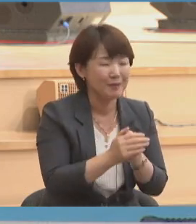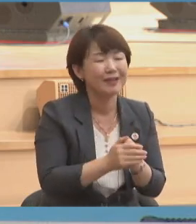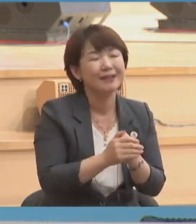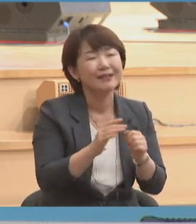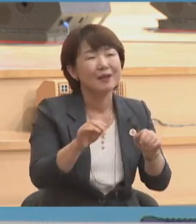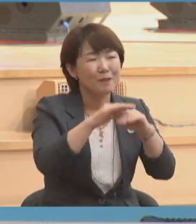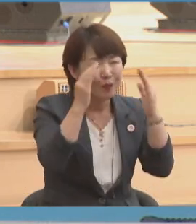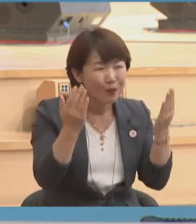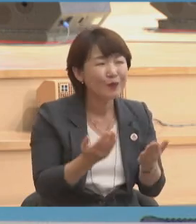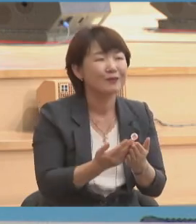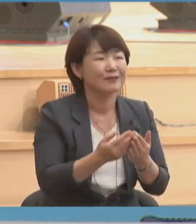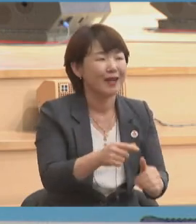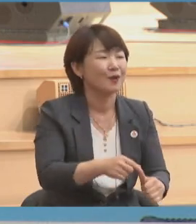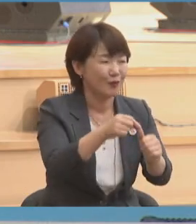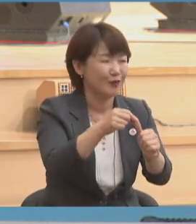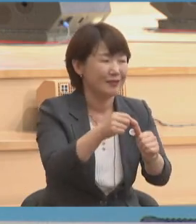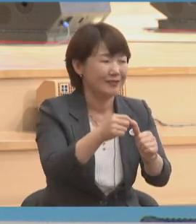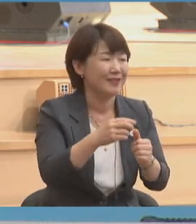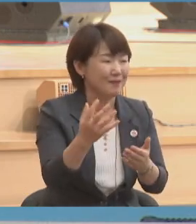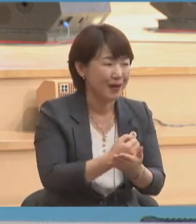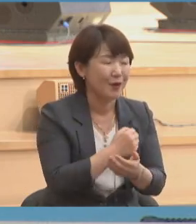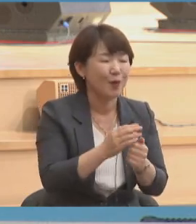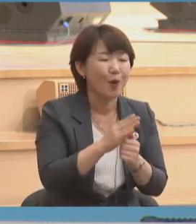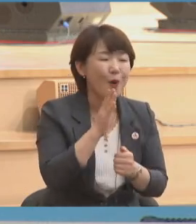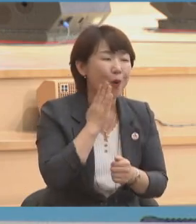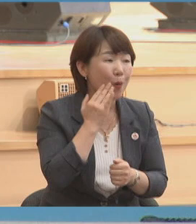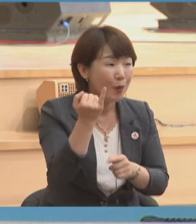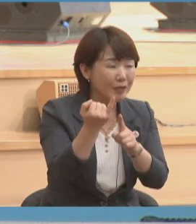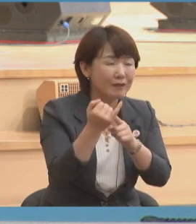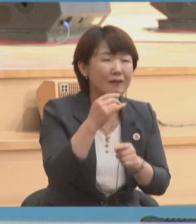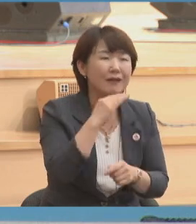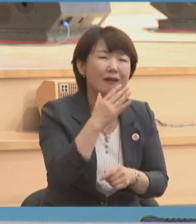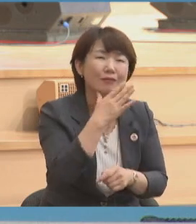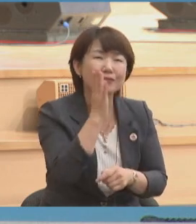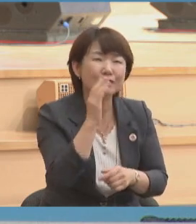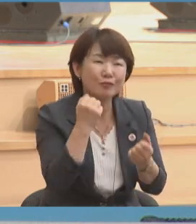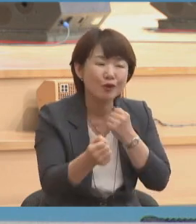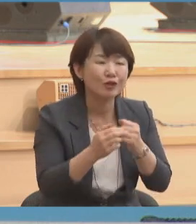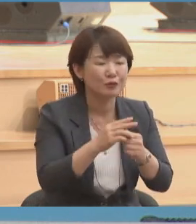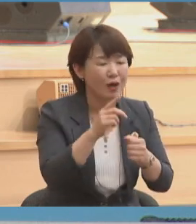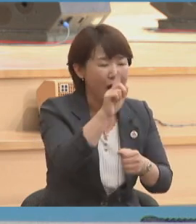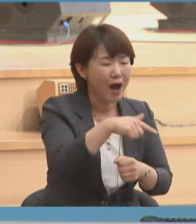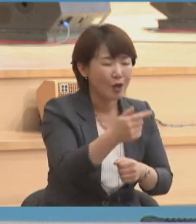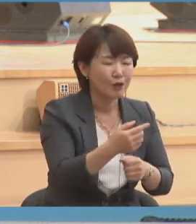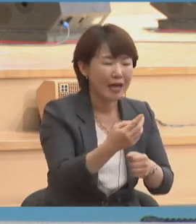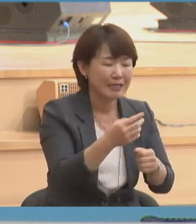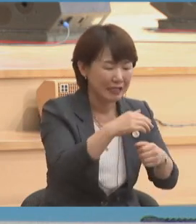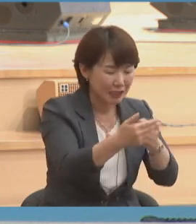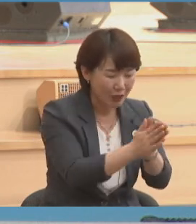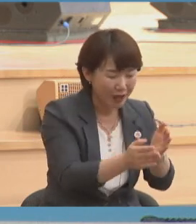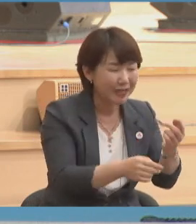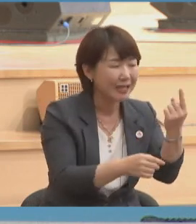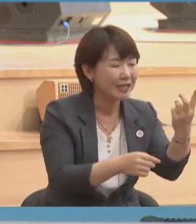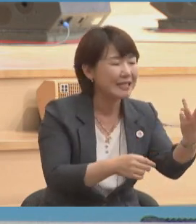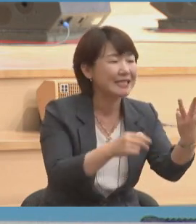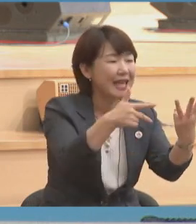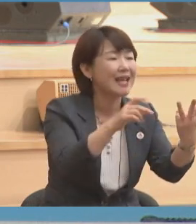어머니는 연세가 많으신데도 불구하고 요즘 뭐 매일 성경을 세 장씩 봐가지고 1년이 지나면 통독을 할 수 있게